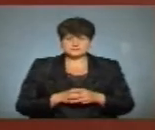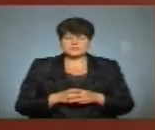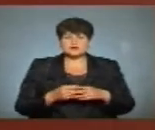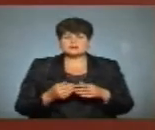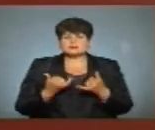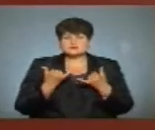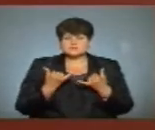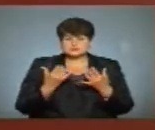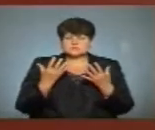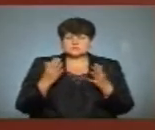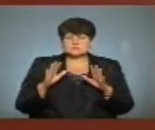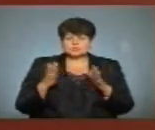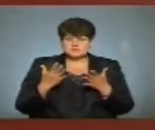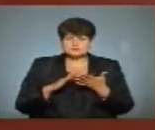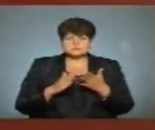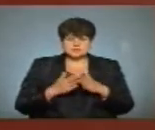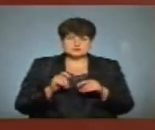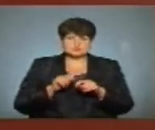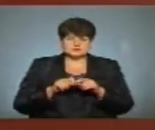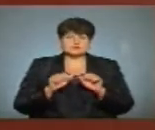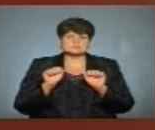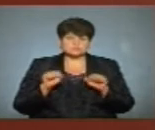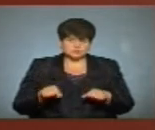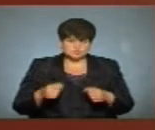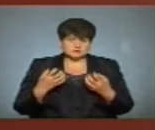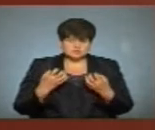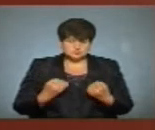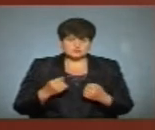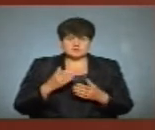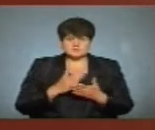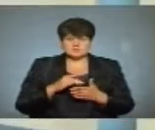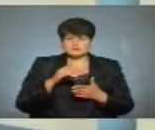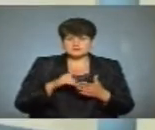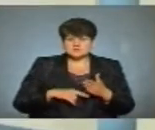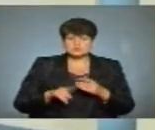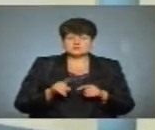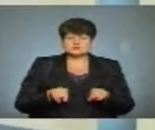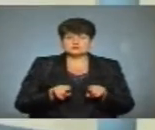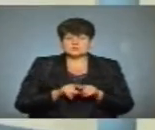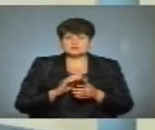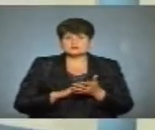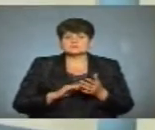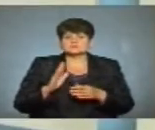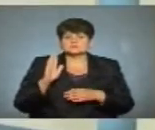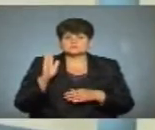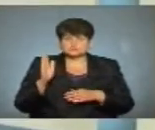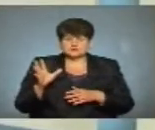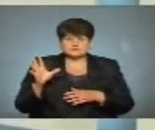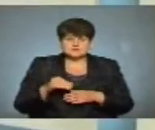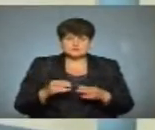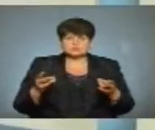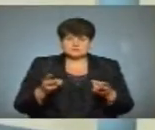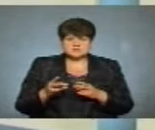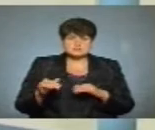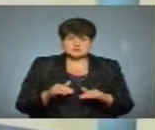На даний момент ситуація є контрольованою ще, і вона, надіємося, що буде так в дальшому вводитися. Всі необхідні заходи для цього